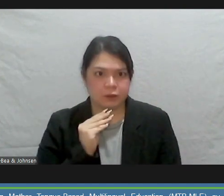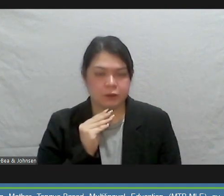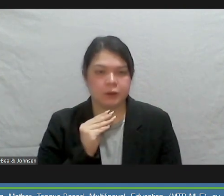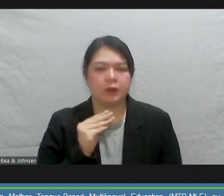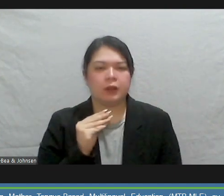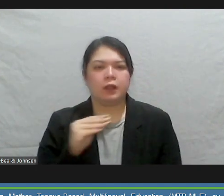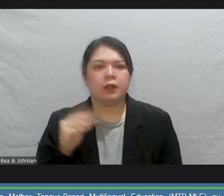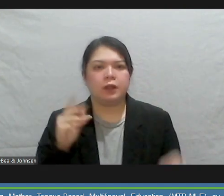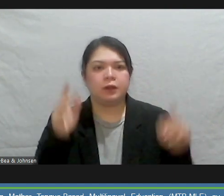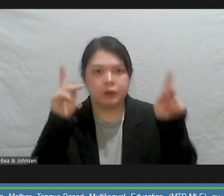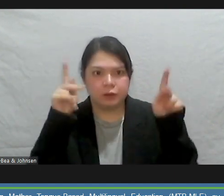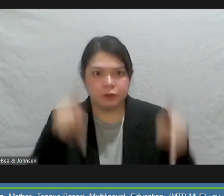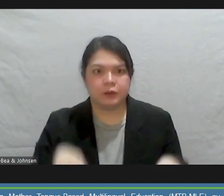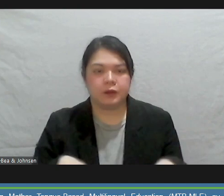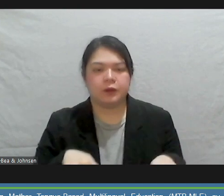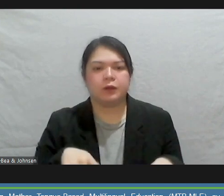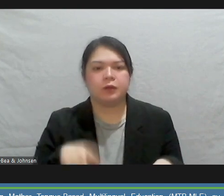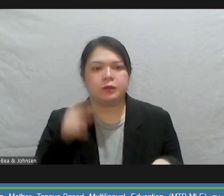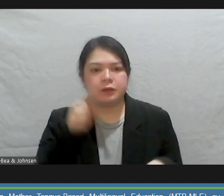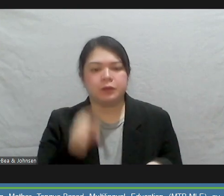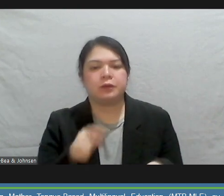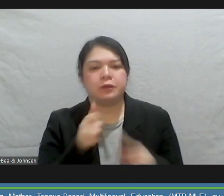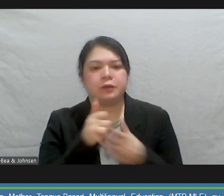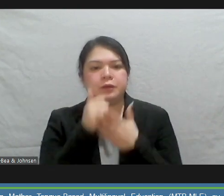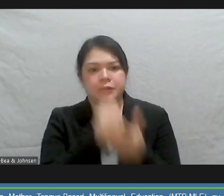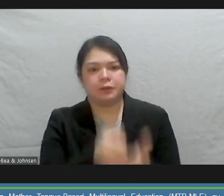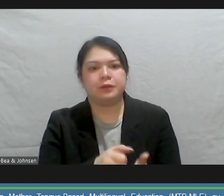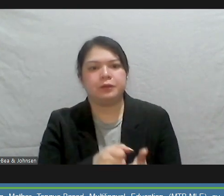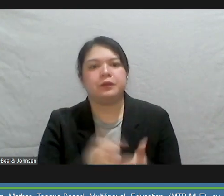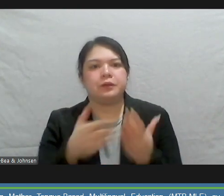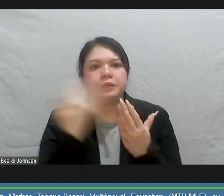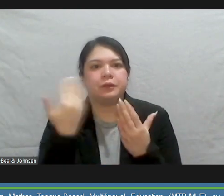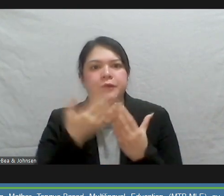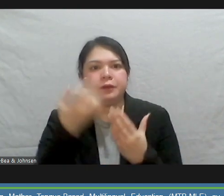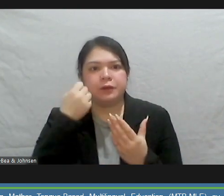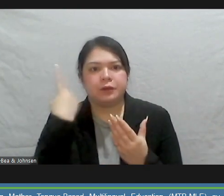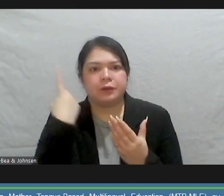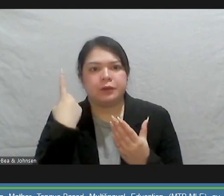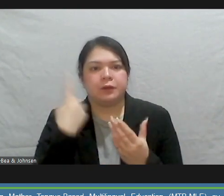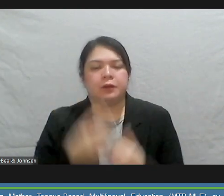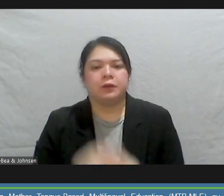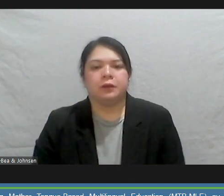tao para mas lalo nilang maiintindihan.